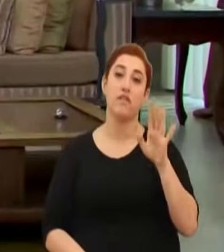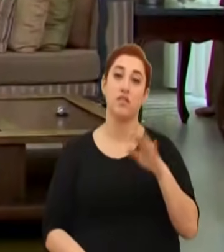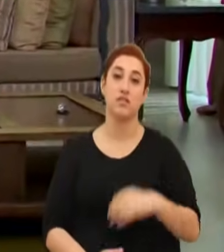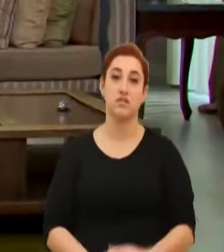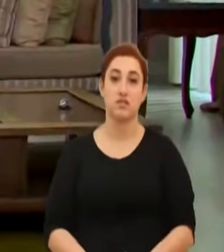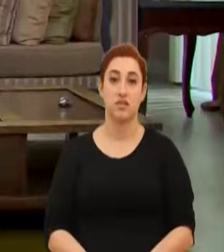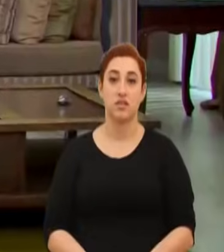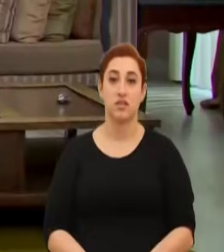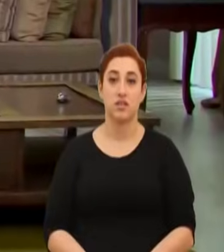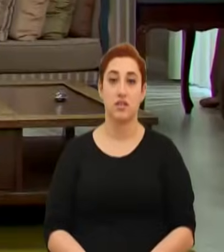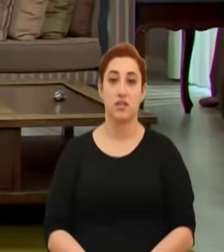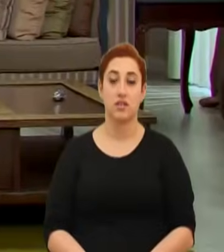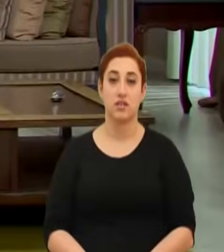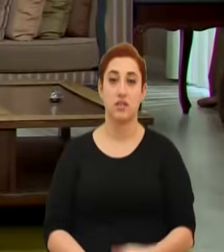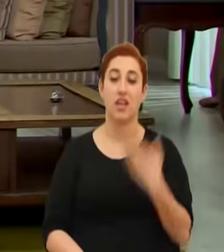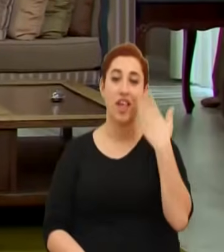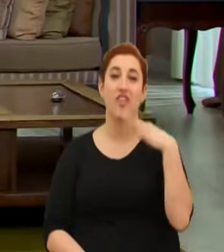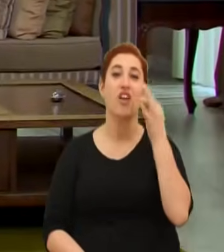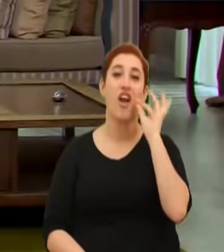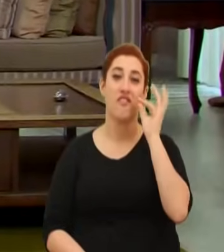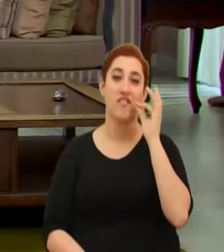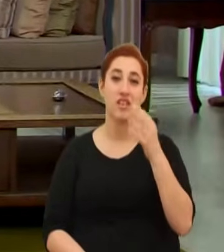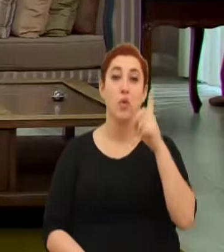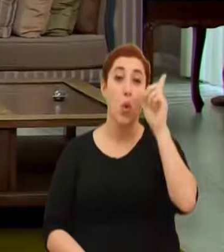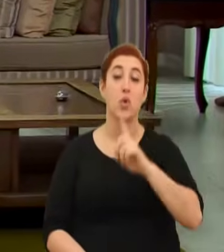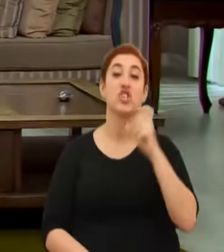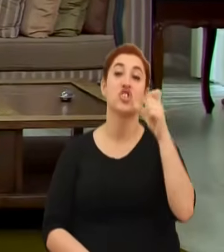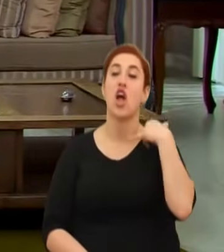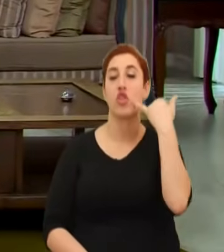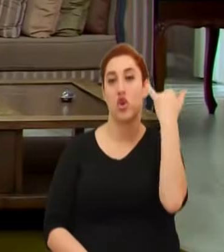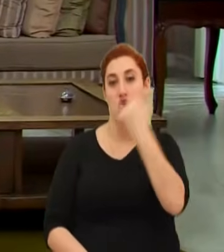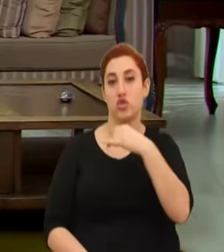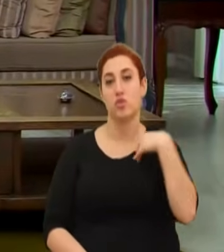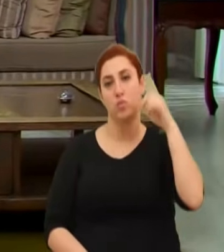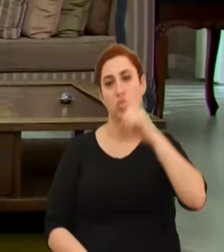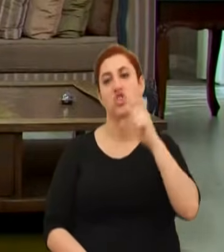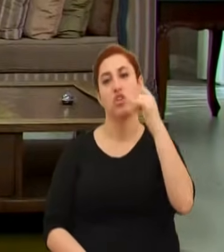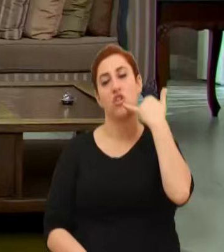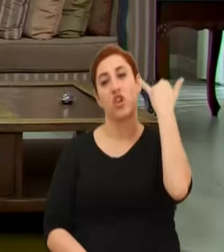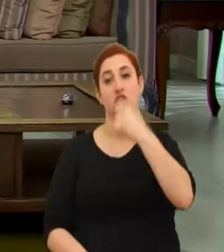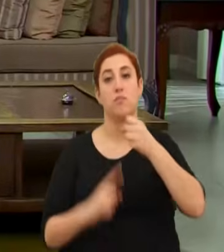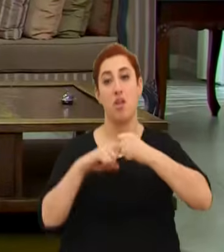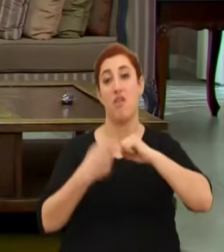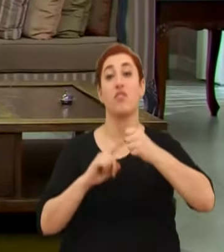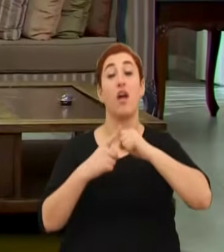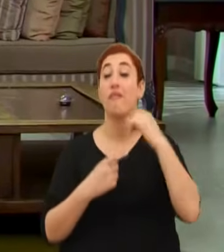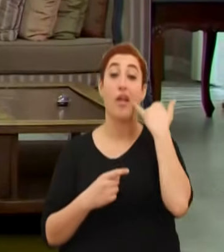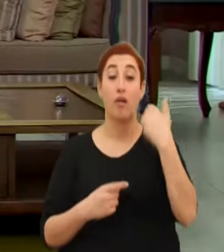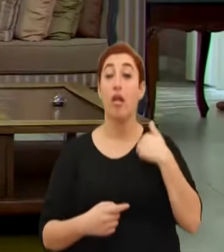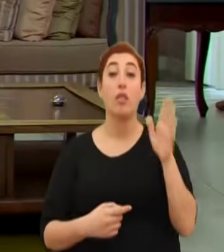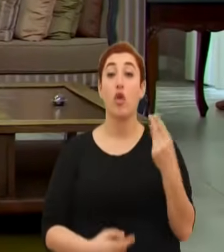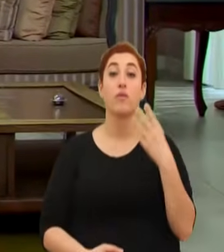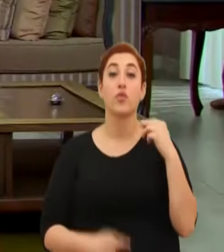Ya. Keyif kahvesi. Önce Canan'ı arayacağım. Tamam. Önce Canan hocam, her hafta arıyor ya, nedir durum